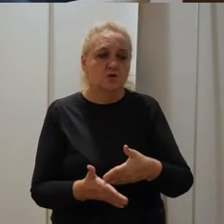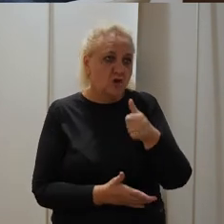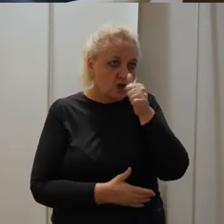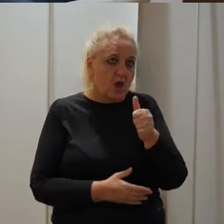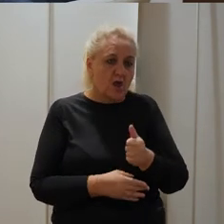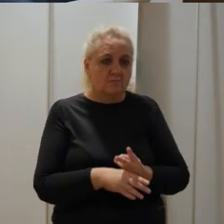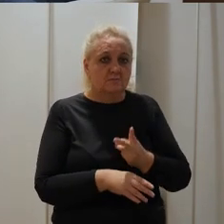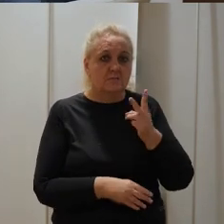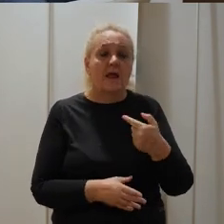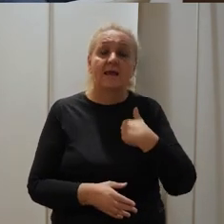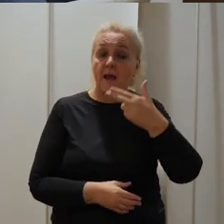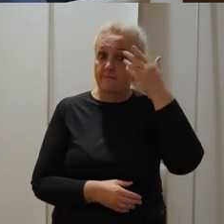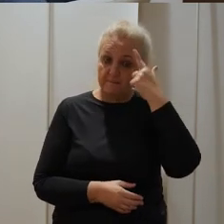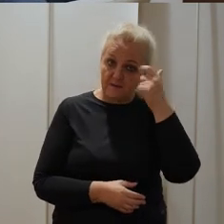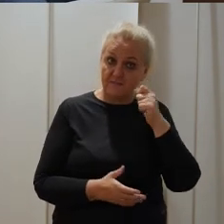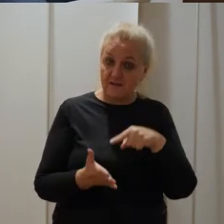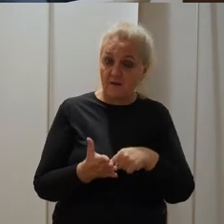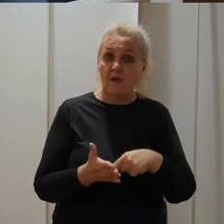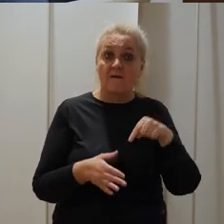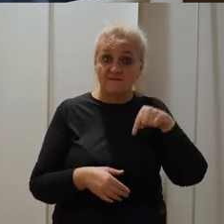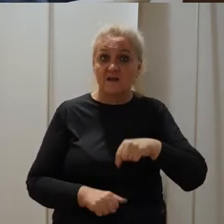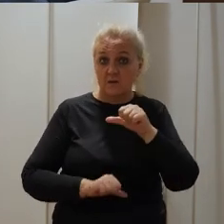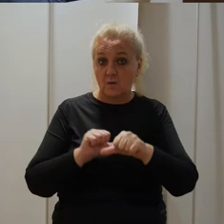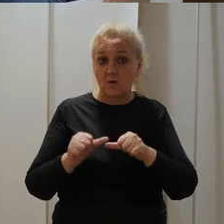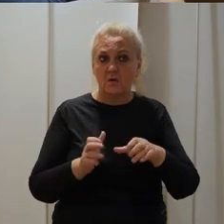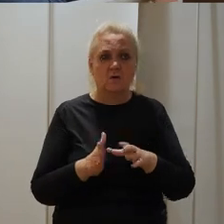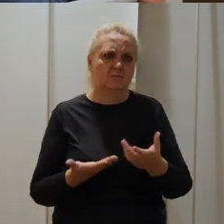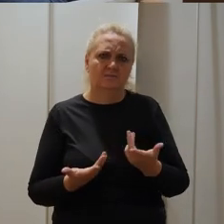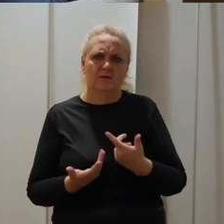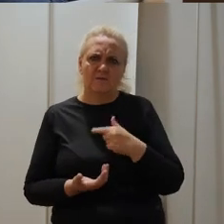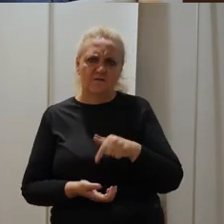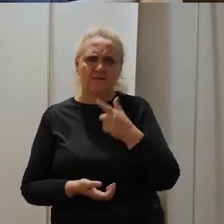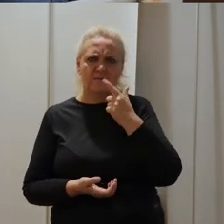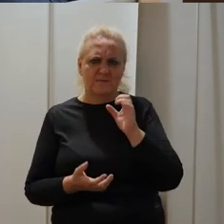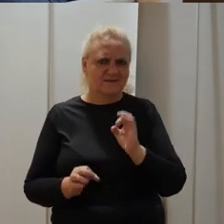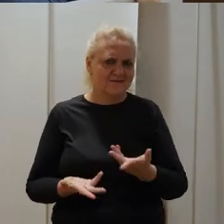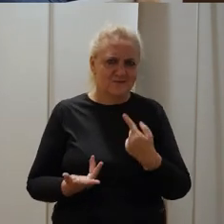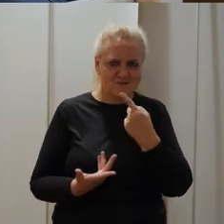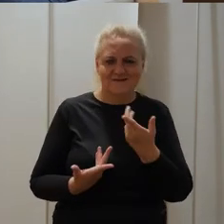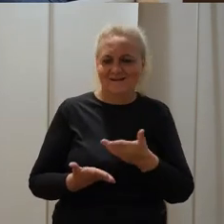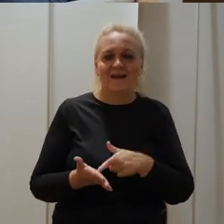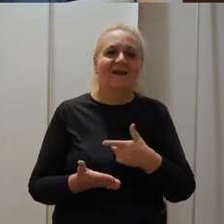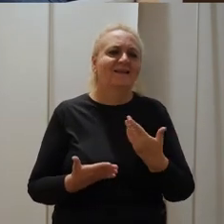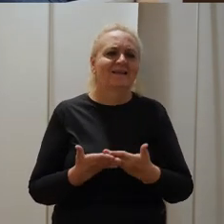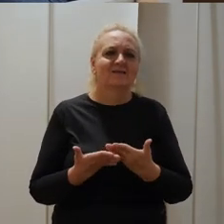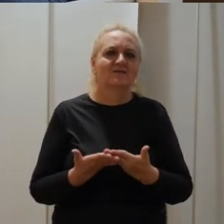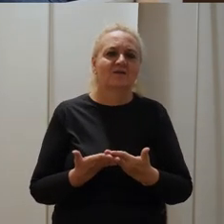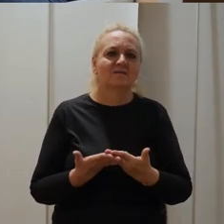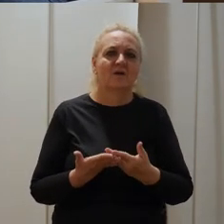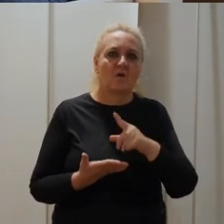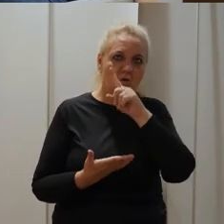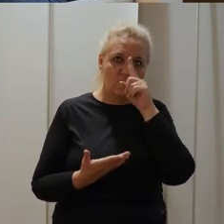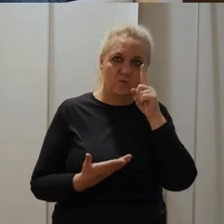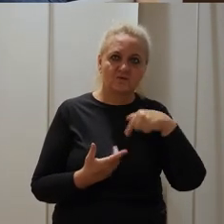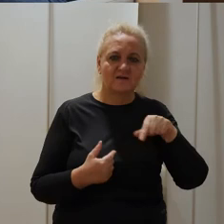można się przebić. Ja pamiętam, było w tym roku, więc głupio by było, gdybym nie pamiętała. nie wiem w ogóle, czemu ludzie zaczynają